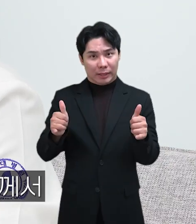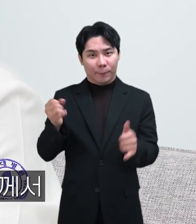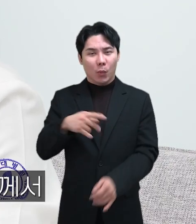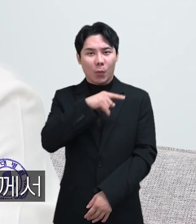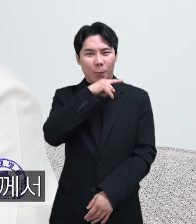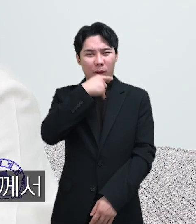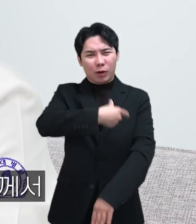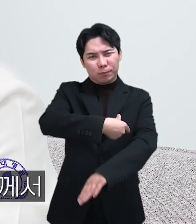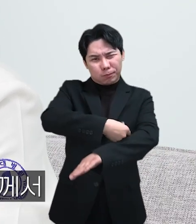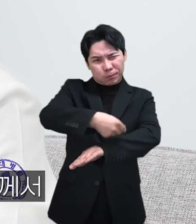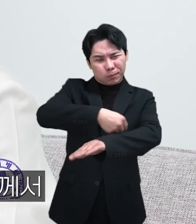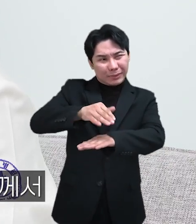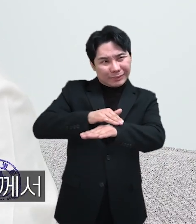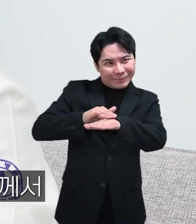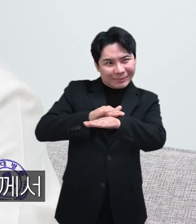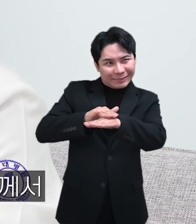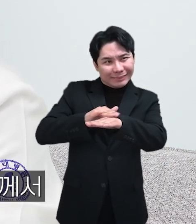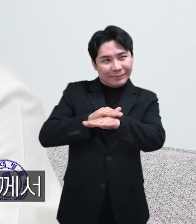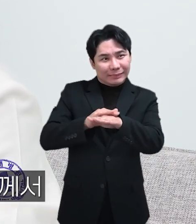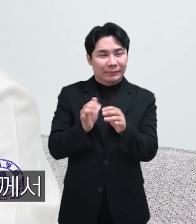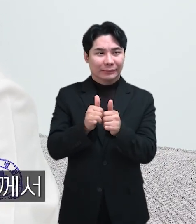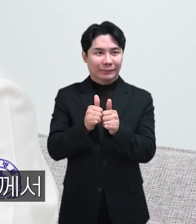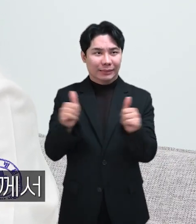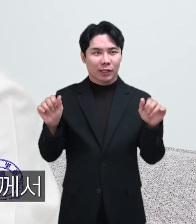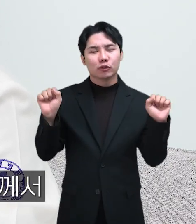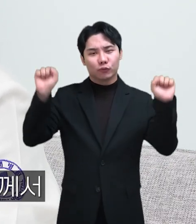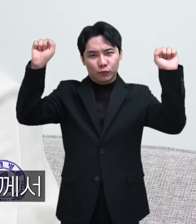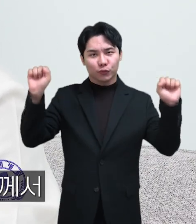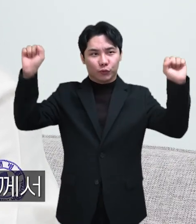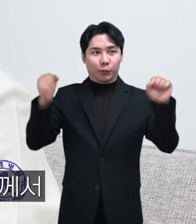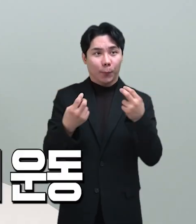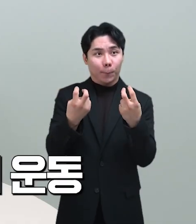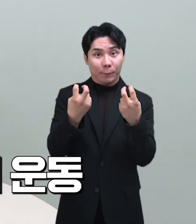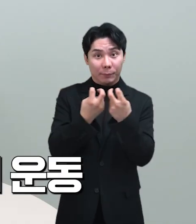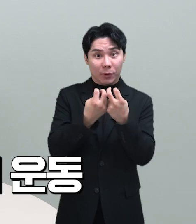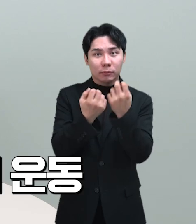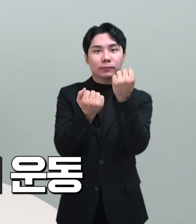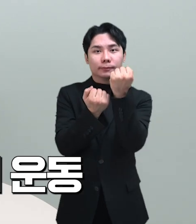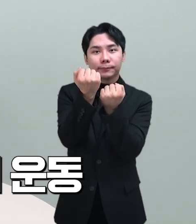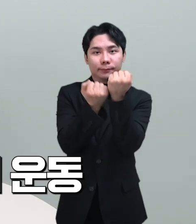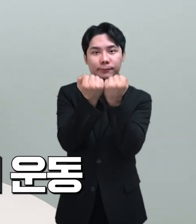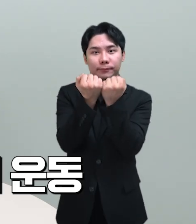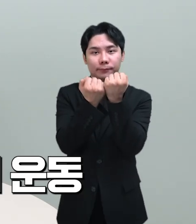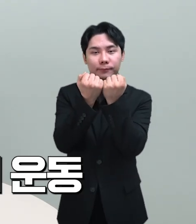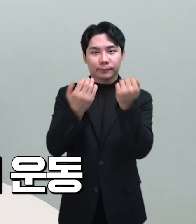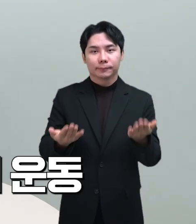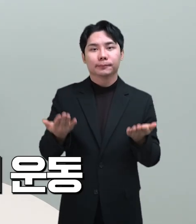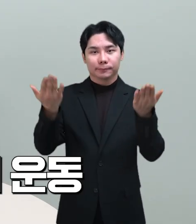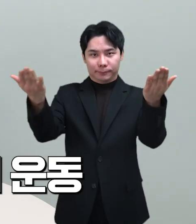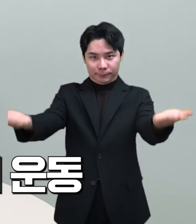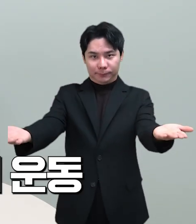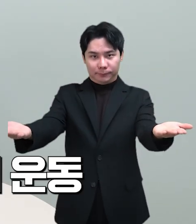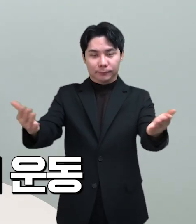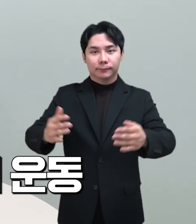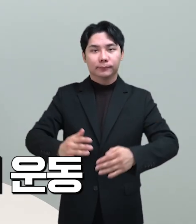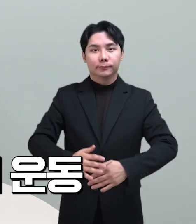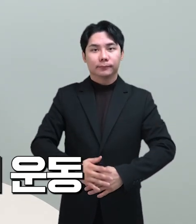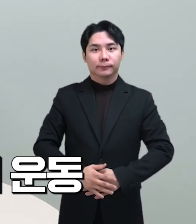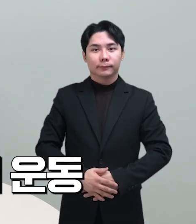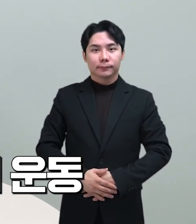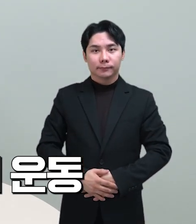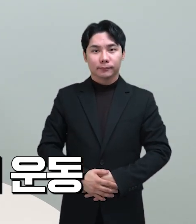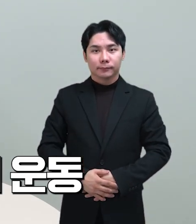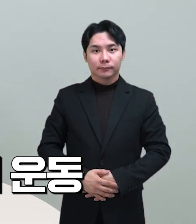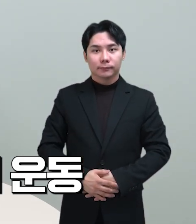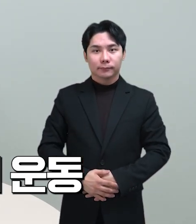신장병이나 또는 투석을 하시는 그런 환우분들께서 운동에 대해서 이제 어떤 마음을 가지고 어떤 식으로